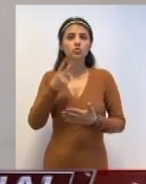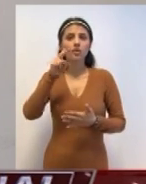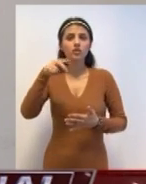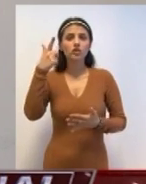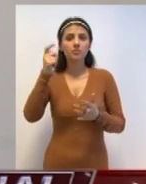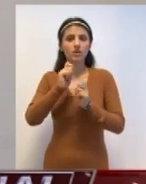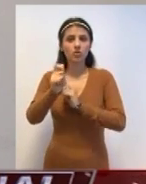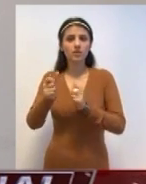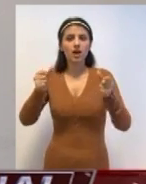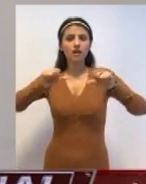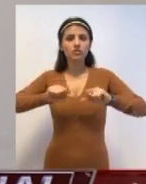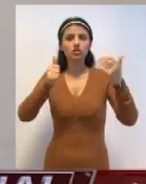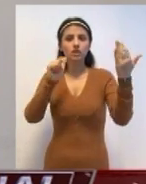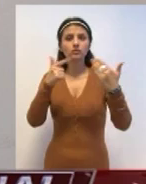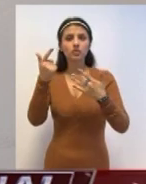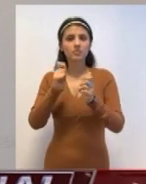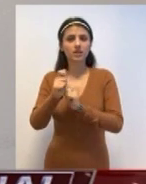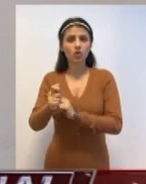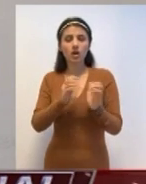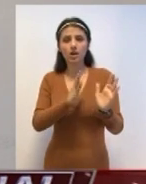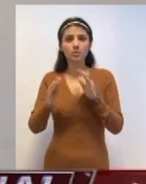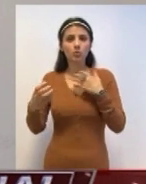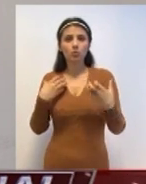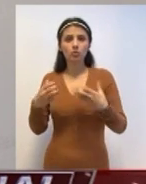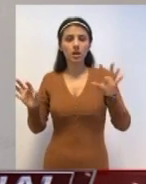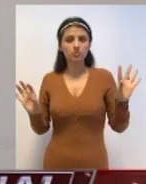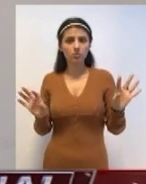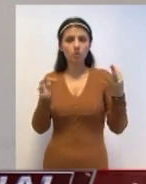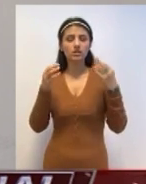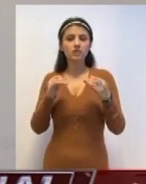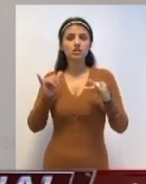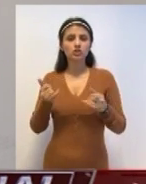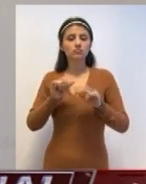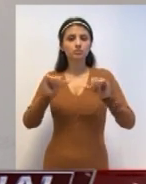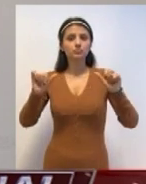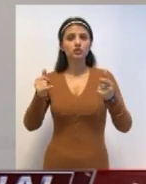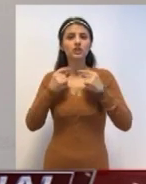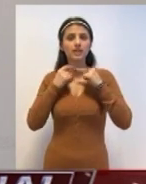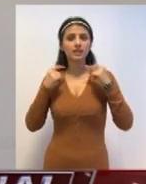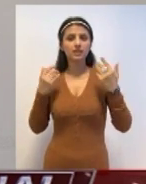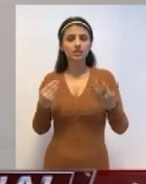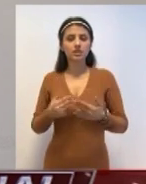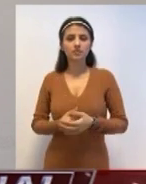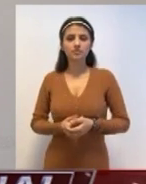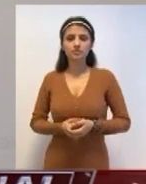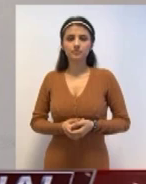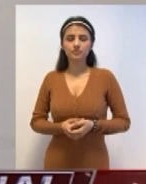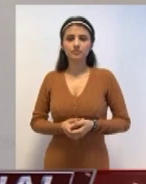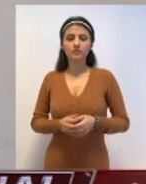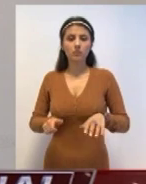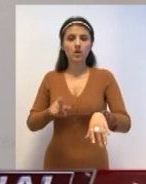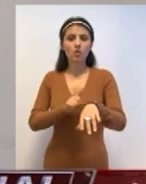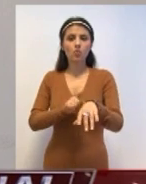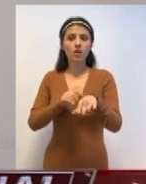2,7 km, asfaltare pe 6,7 km, cămin cultural, modernizare și dotare și after